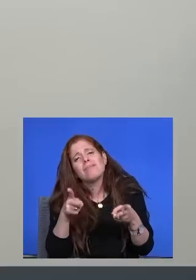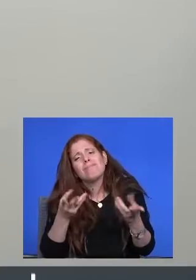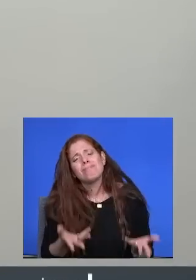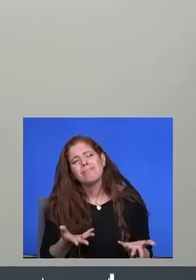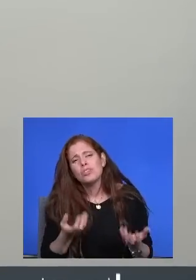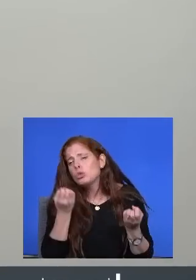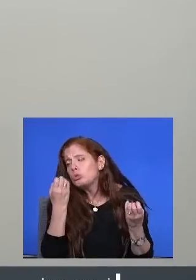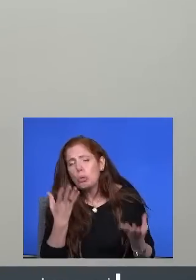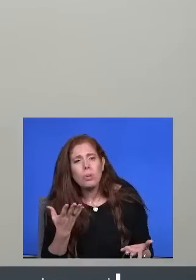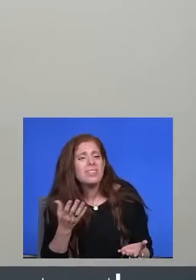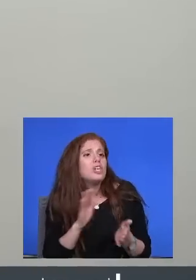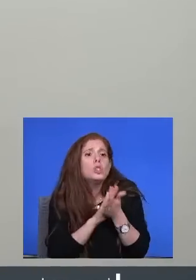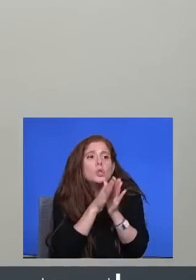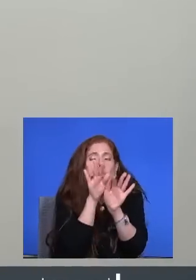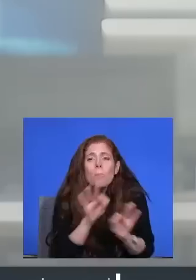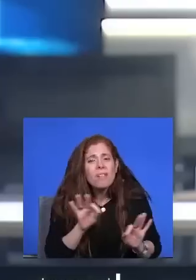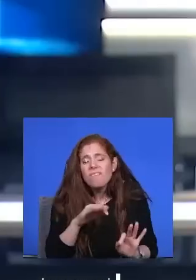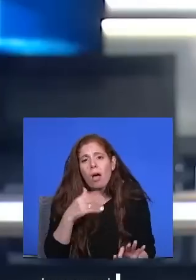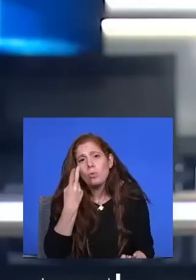שטות ושום דבר מעבר.